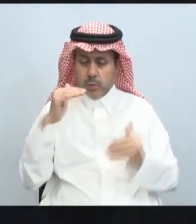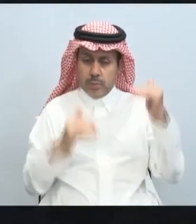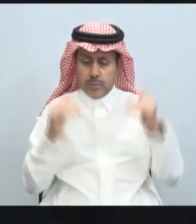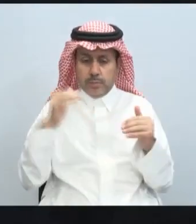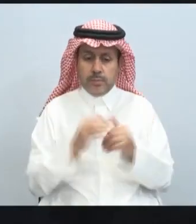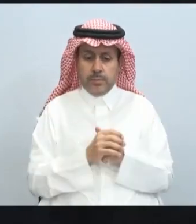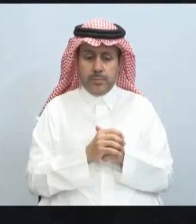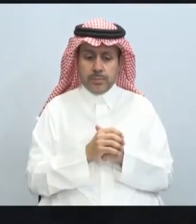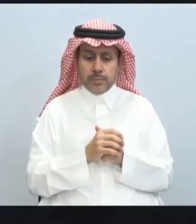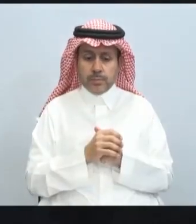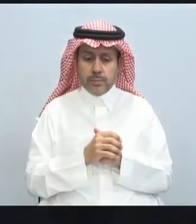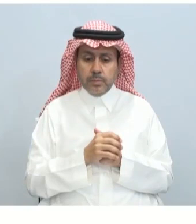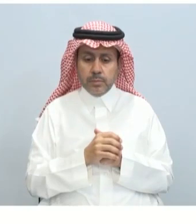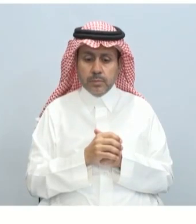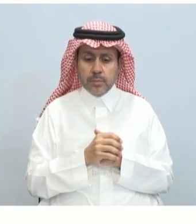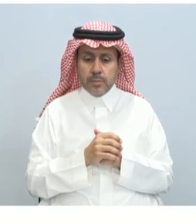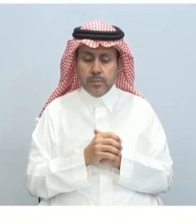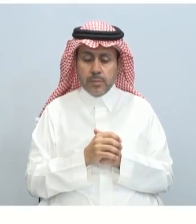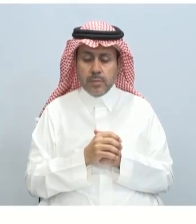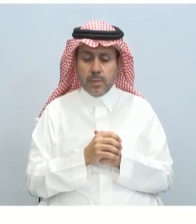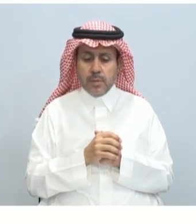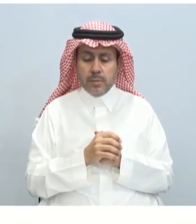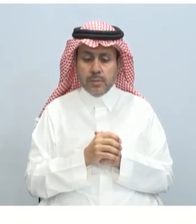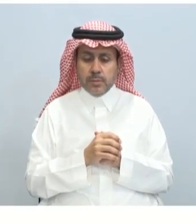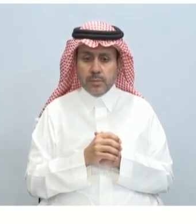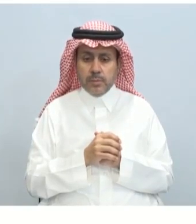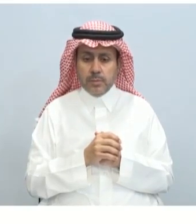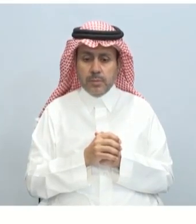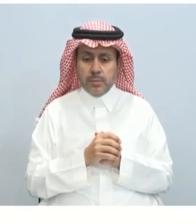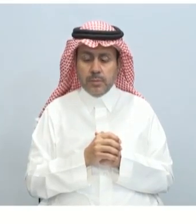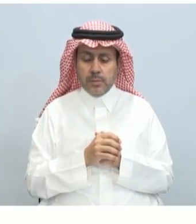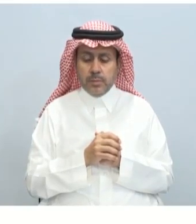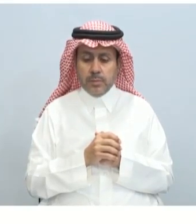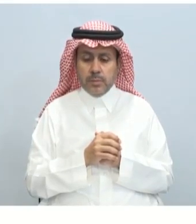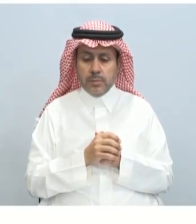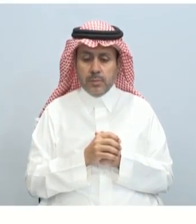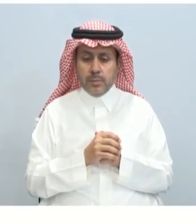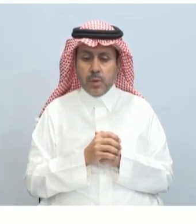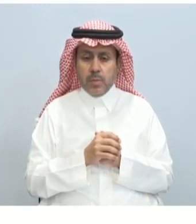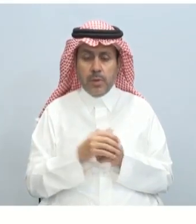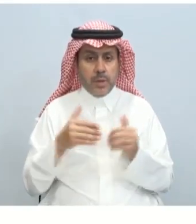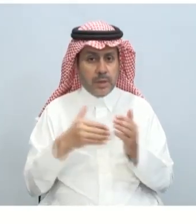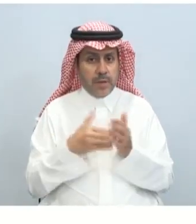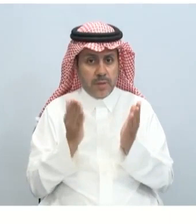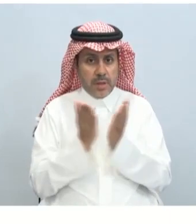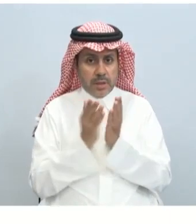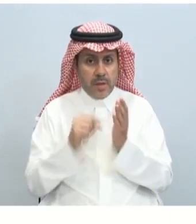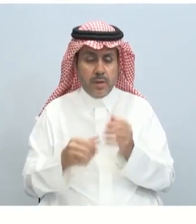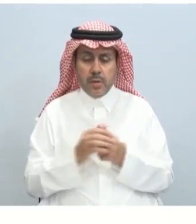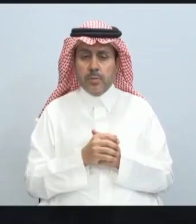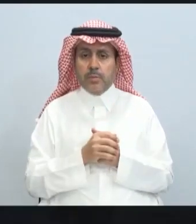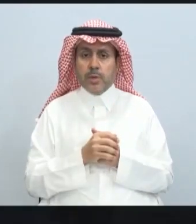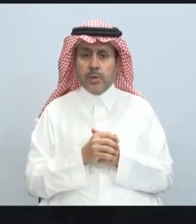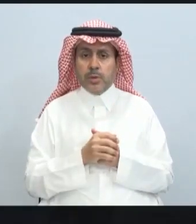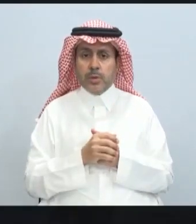الخاص والقانون العام فاريد منك ان تجيب على هذه الاسئله وبذلك نكون انتهينا من درسنا